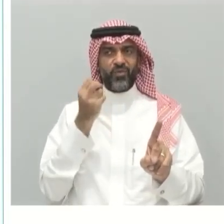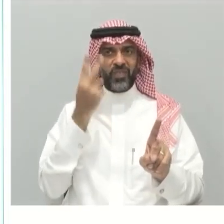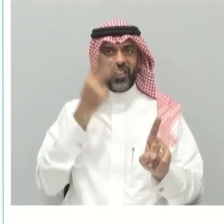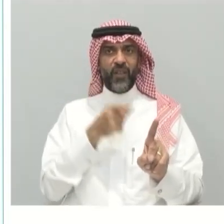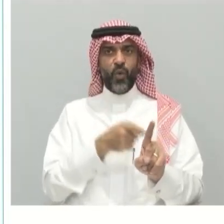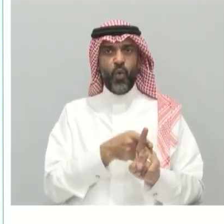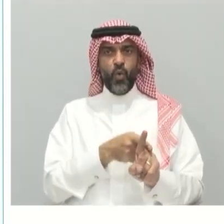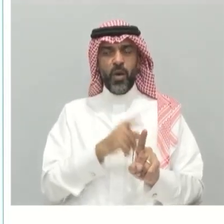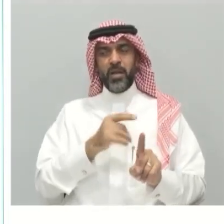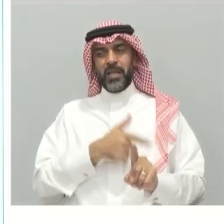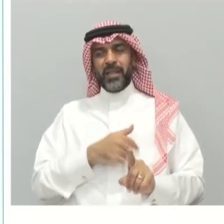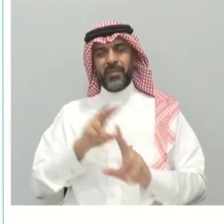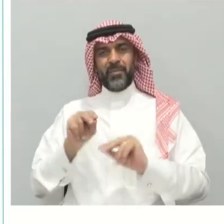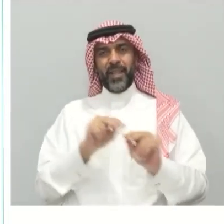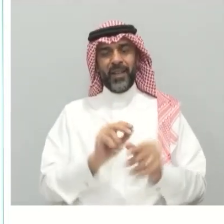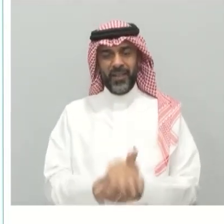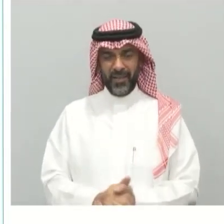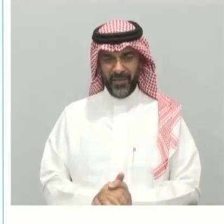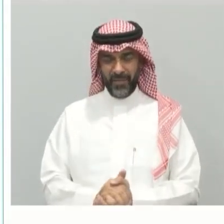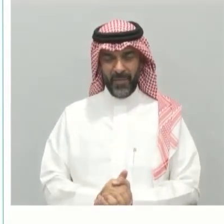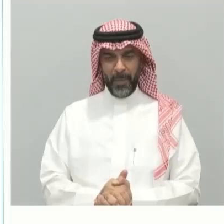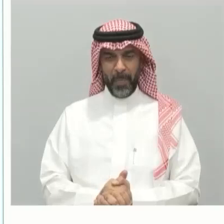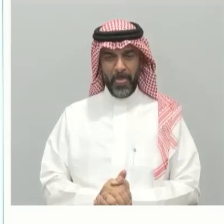خلايا جلفانيه او خلايا